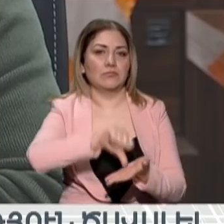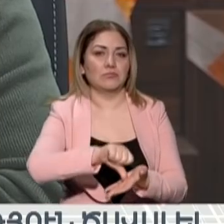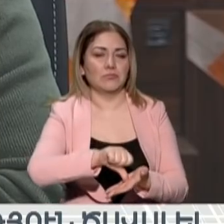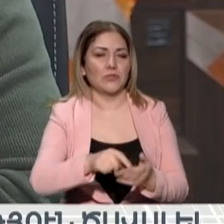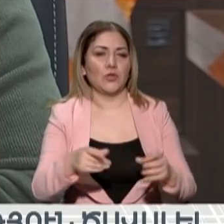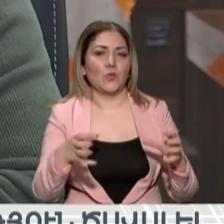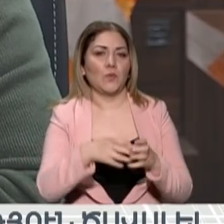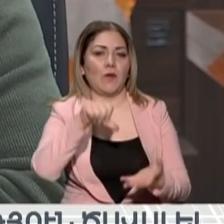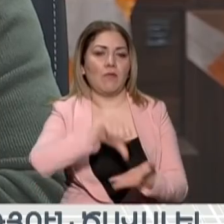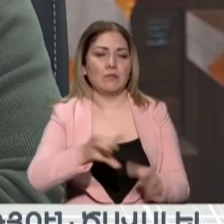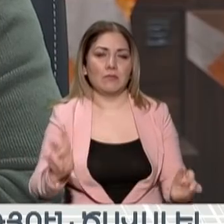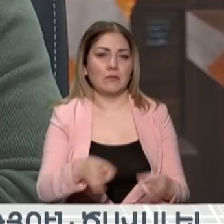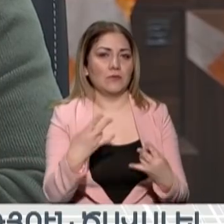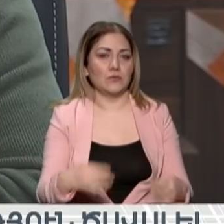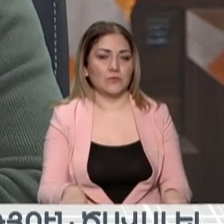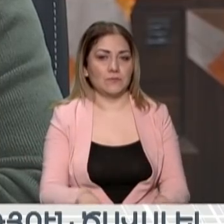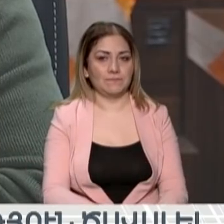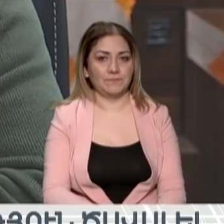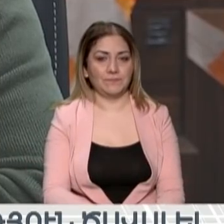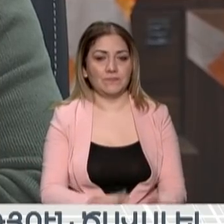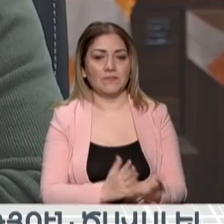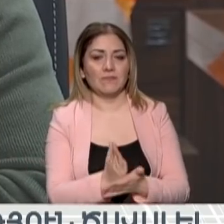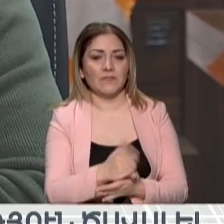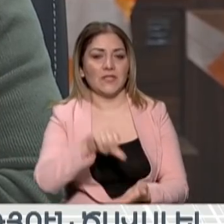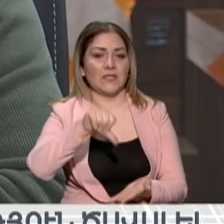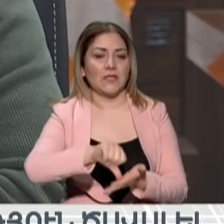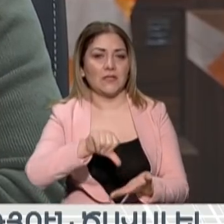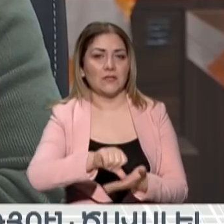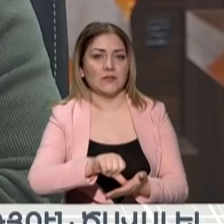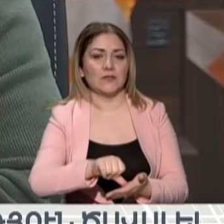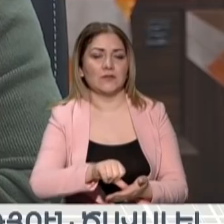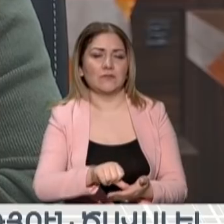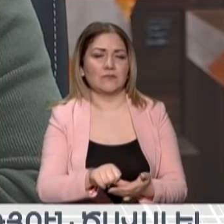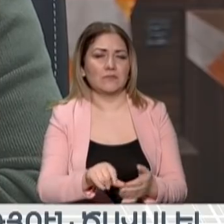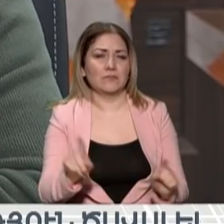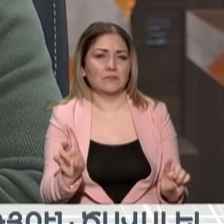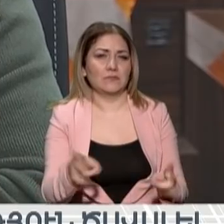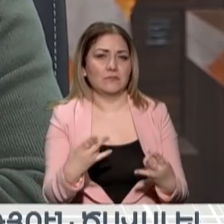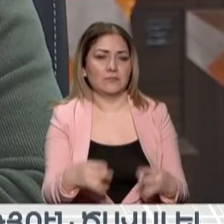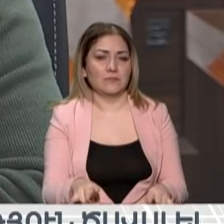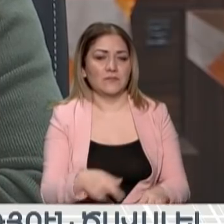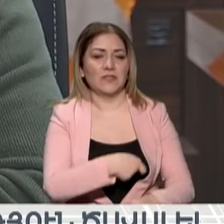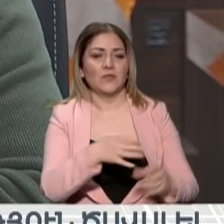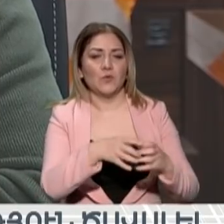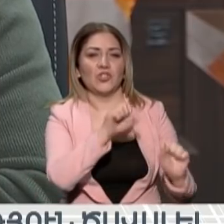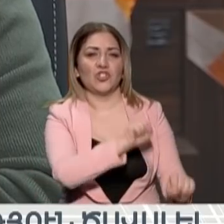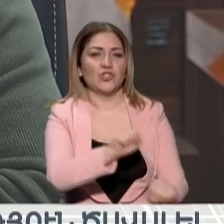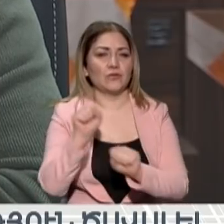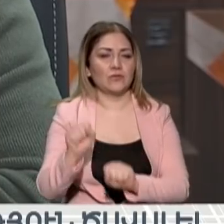պարտադիր պայմանը յուրաքանչյուր մարդն ակոքե զբաղվում է քաղաքականությամբ, լինի այս կամ այն քաղաքական ուժի